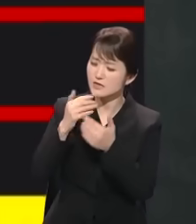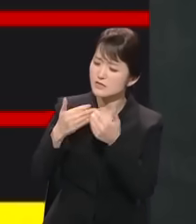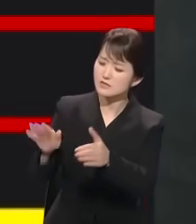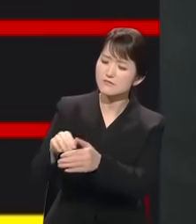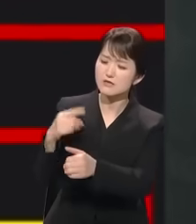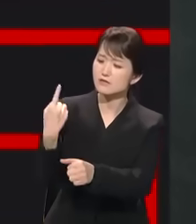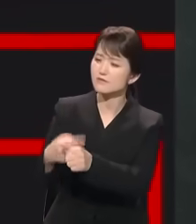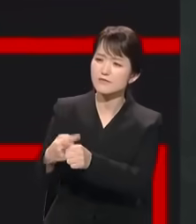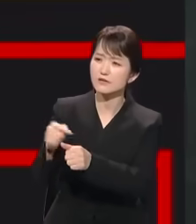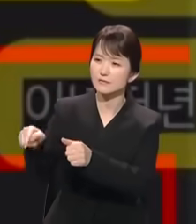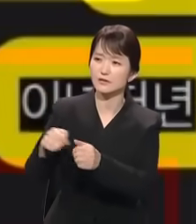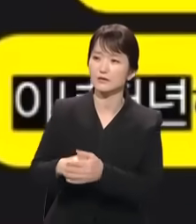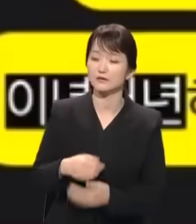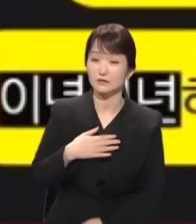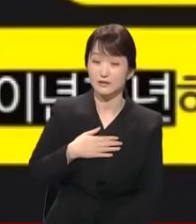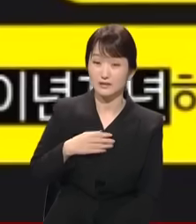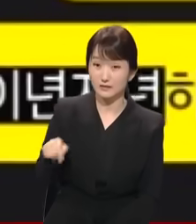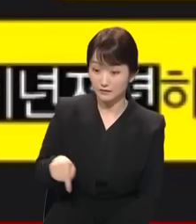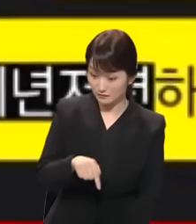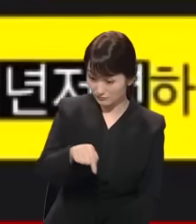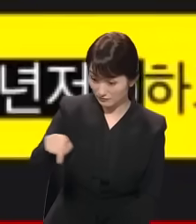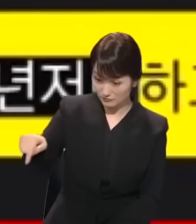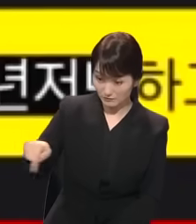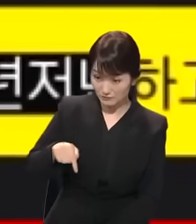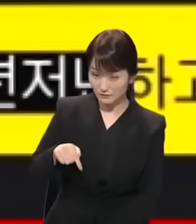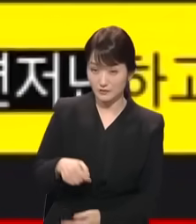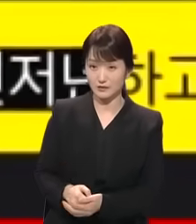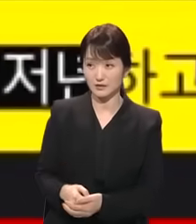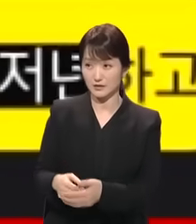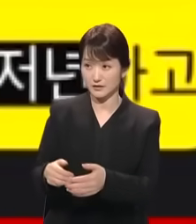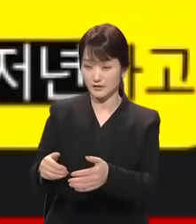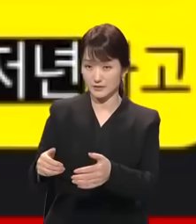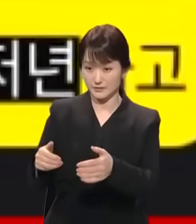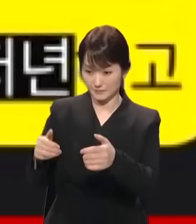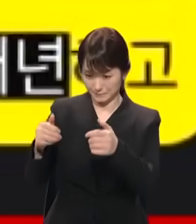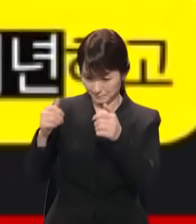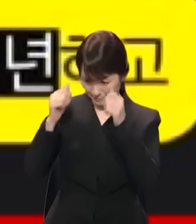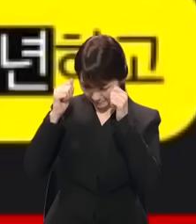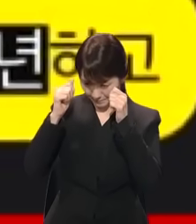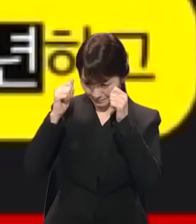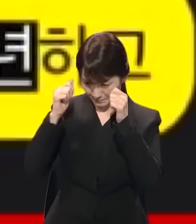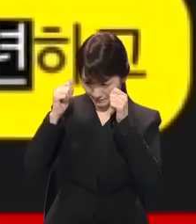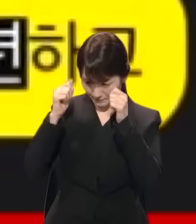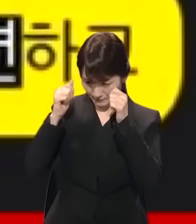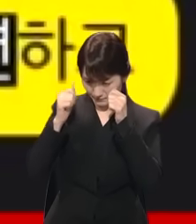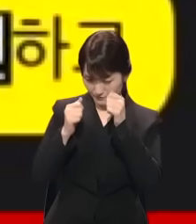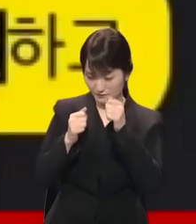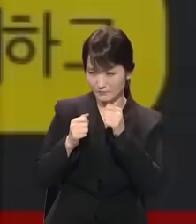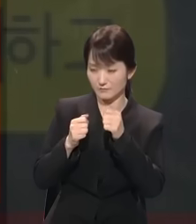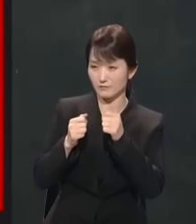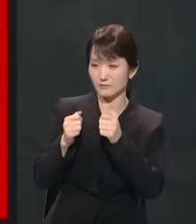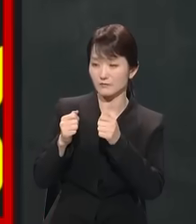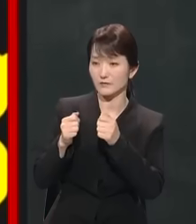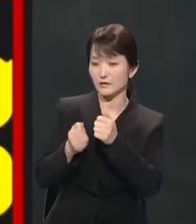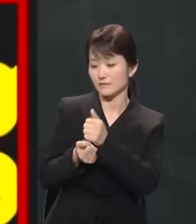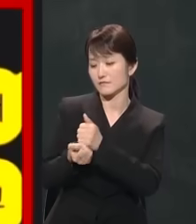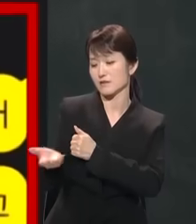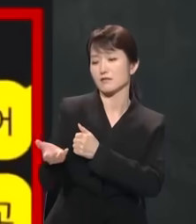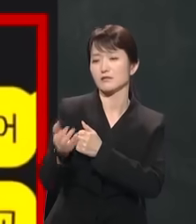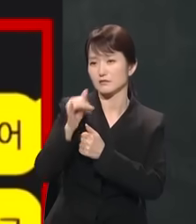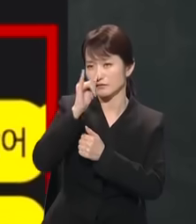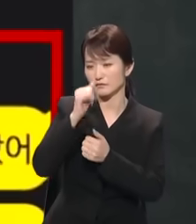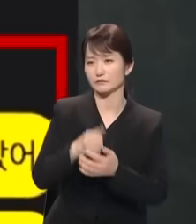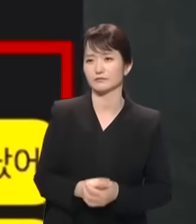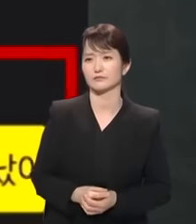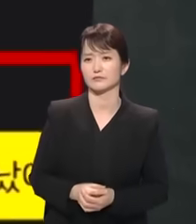내가 너희들이 하기를 취득하는데 있어서 결정적인 어떤 그 영향력을 행사할 수 있다라고 하는이 아주 대표적인